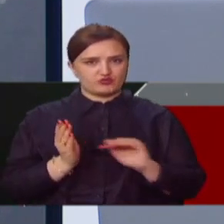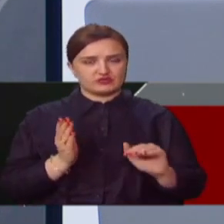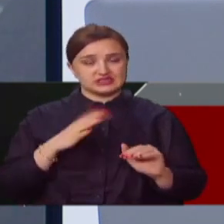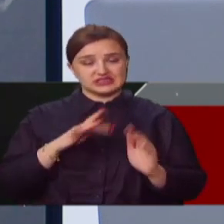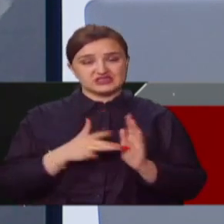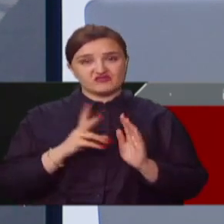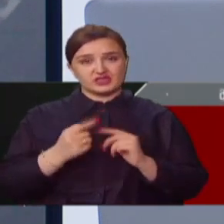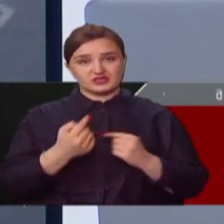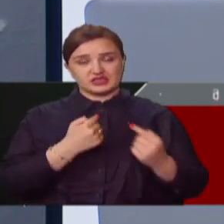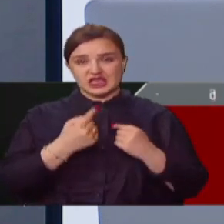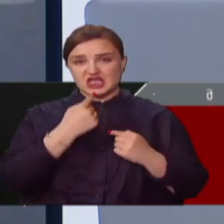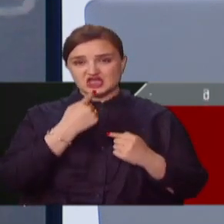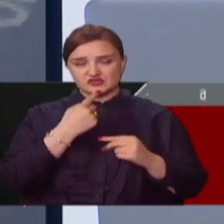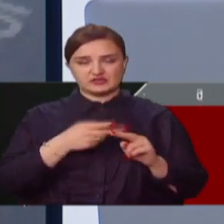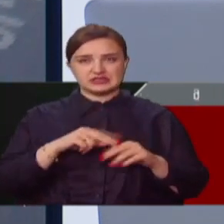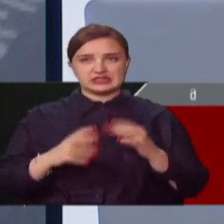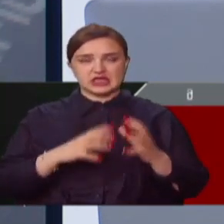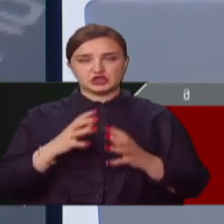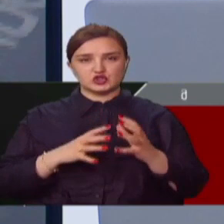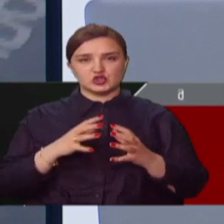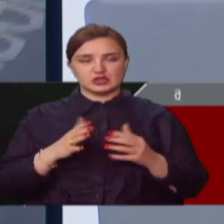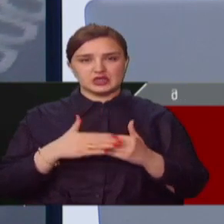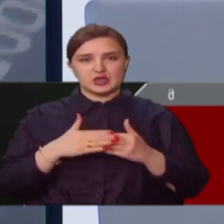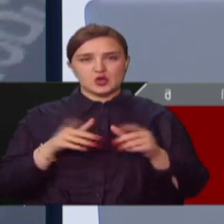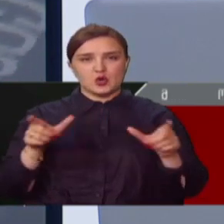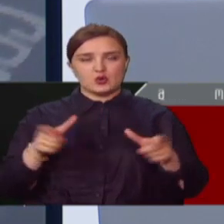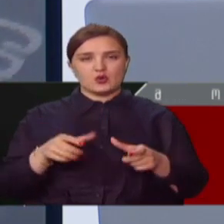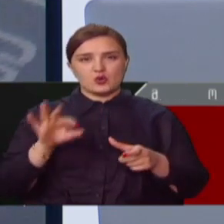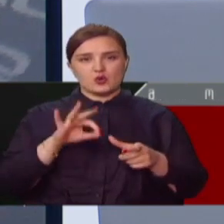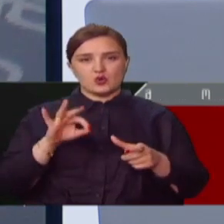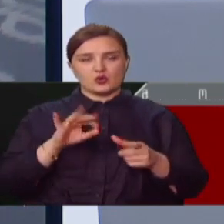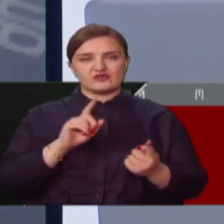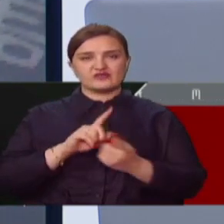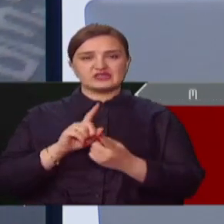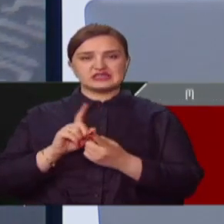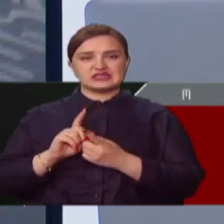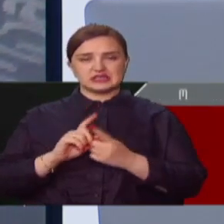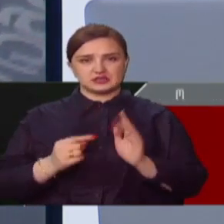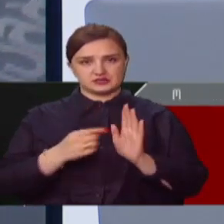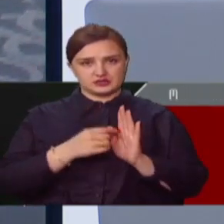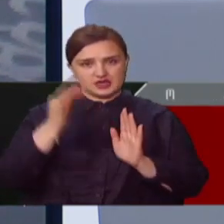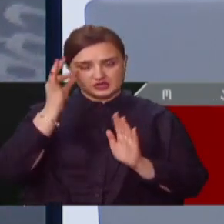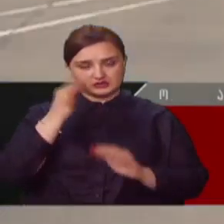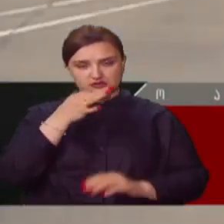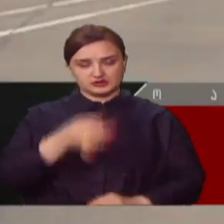საქართველოზე ეჭვები აქვთ, საერთაშორისო სანქციების კოორდინატორთა ვიზიტი და ოფიციალური შეფასებებიც გაახსენეს.